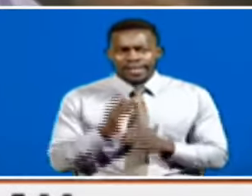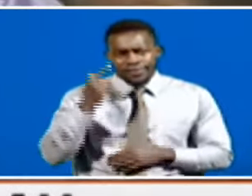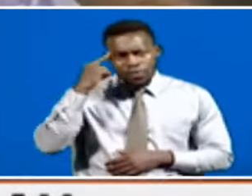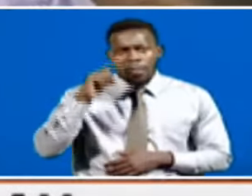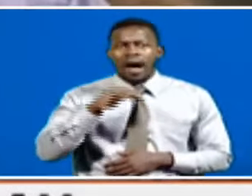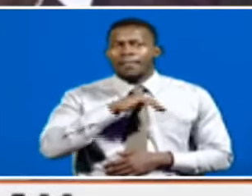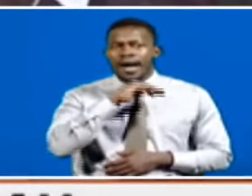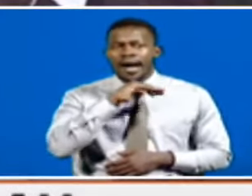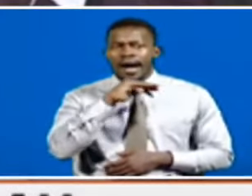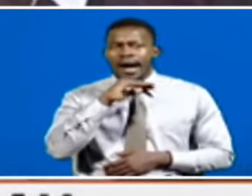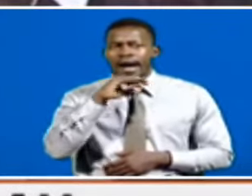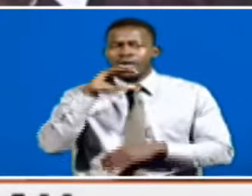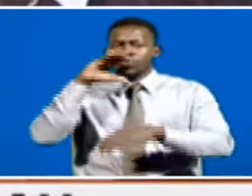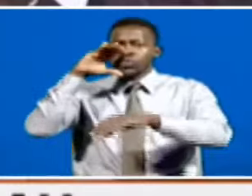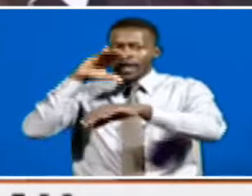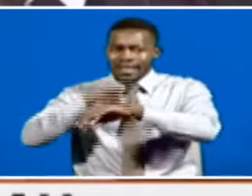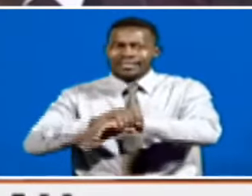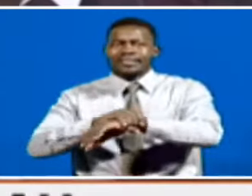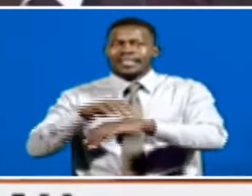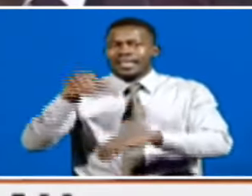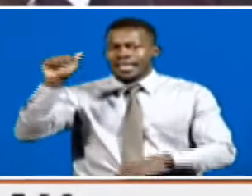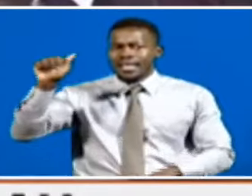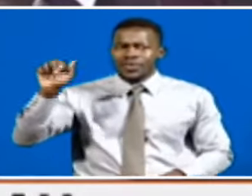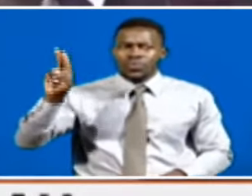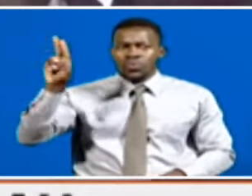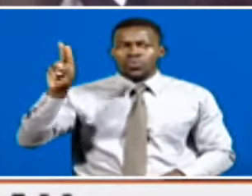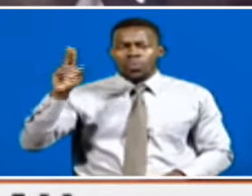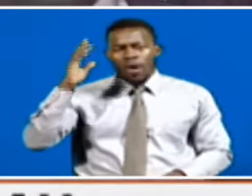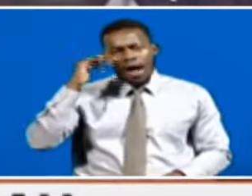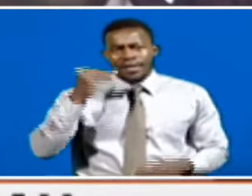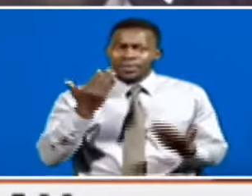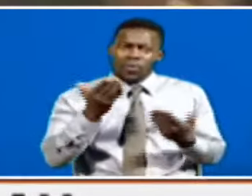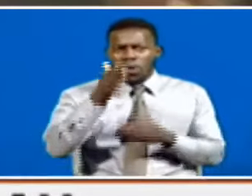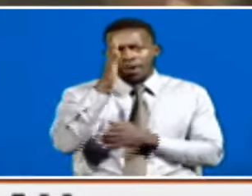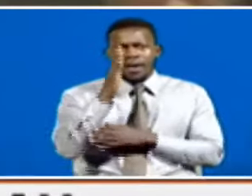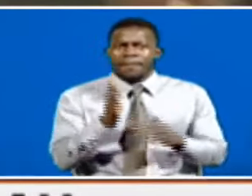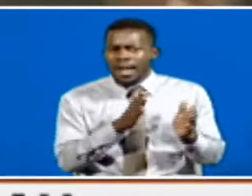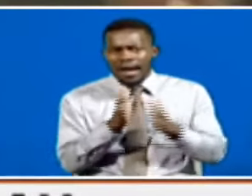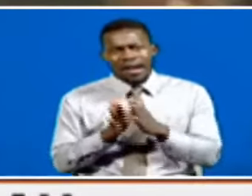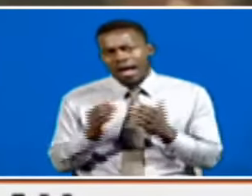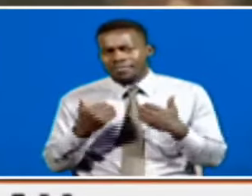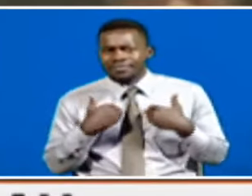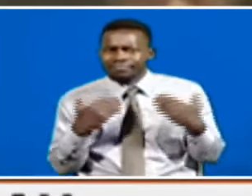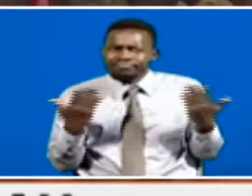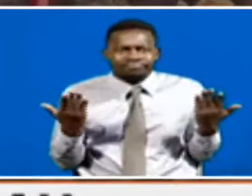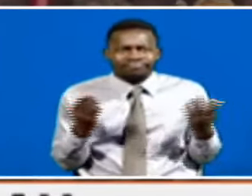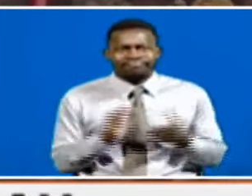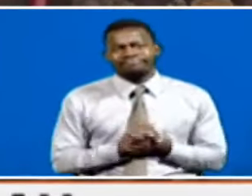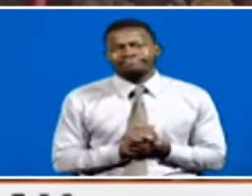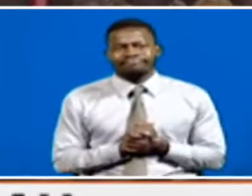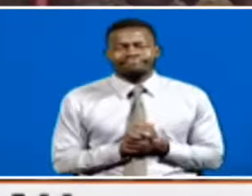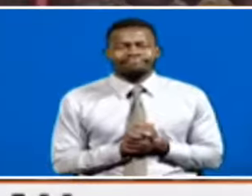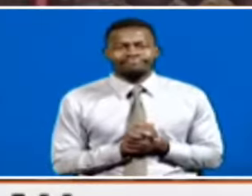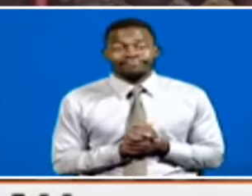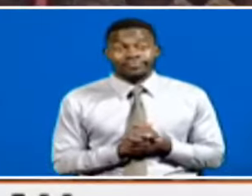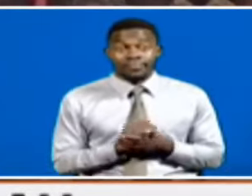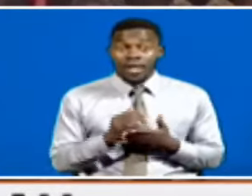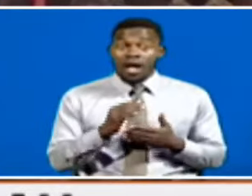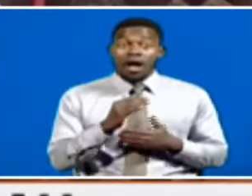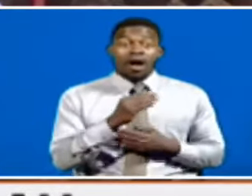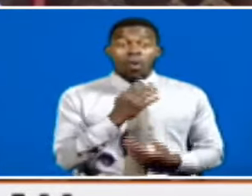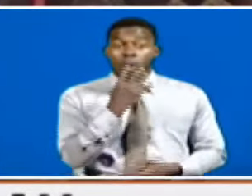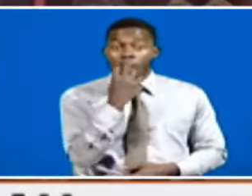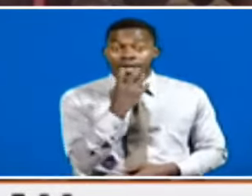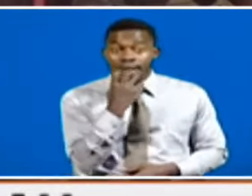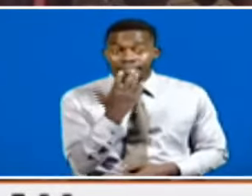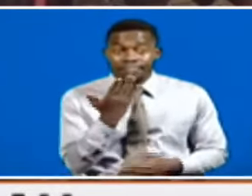hicho kiti, because Mungu ana mpango yake. Tukishapata kiti ni yetu, tunarudi nayo nyumbani. Chama cha ODM